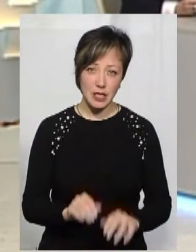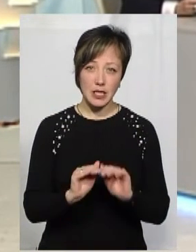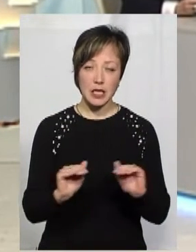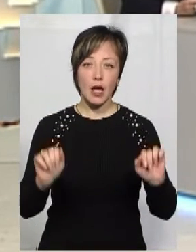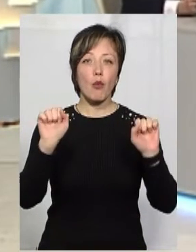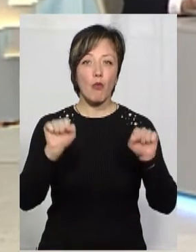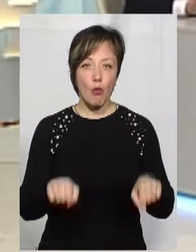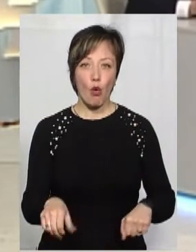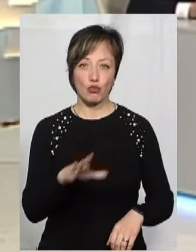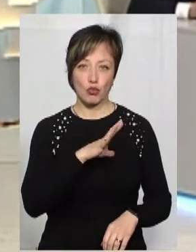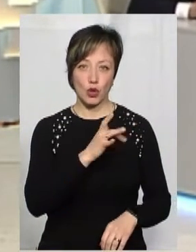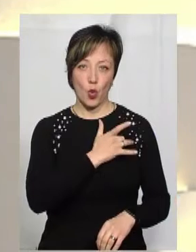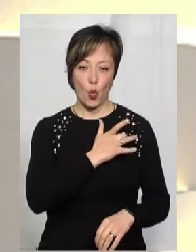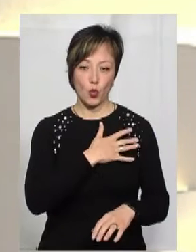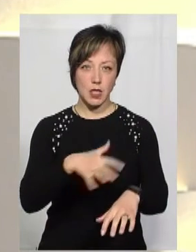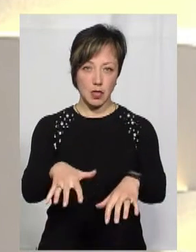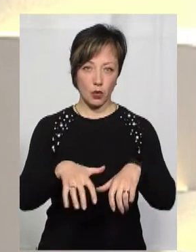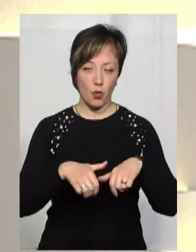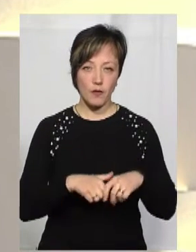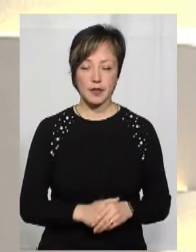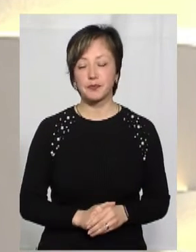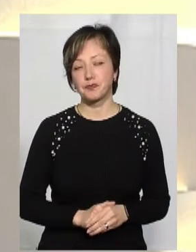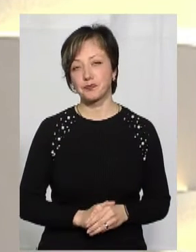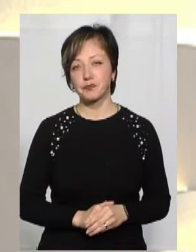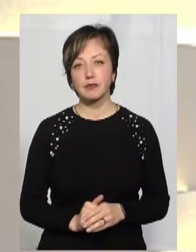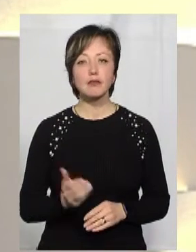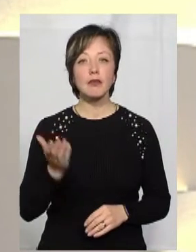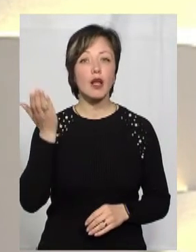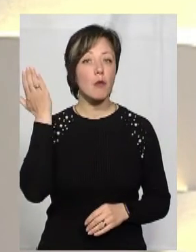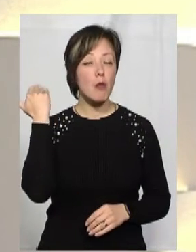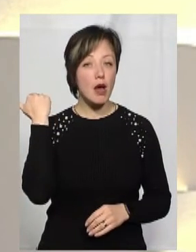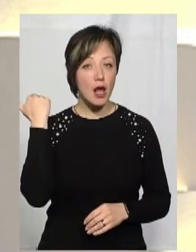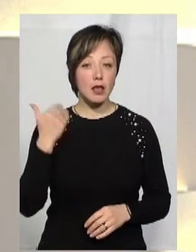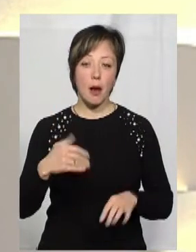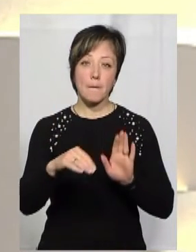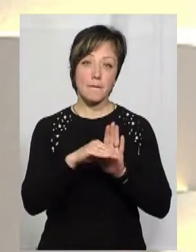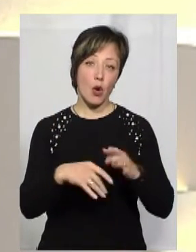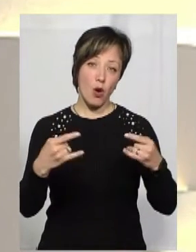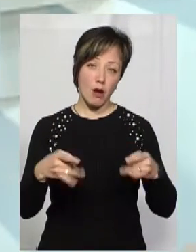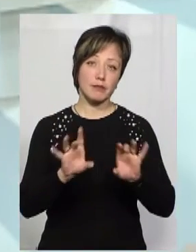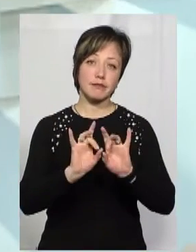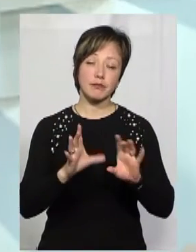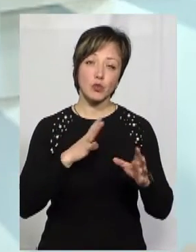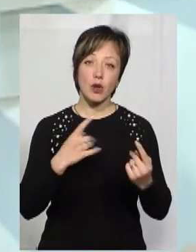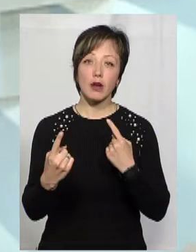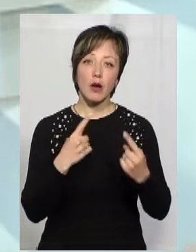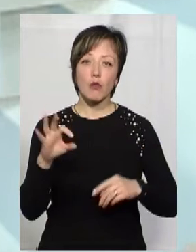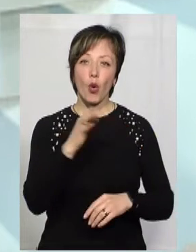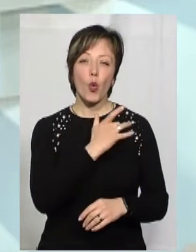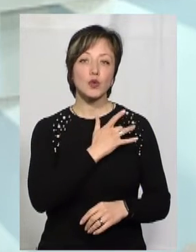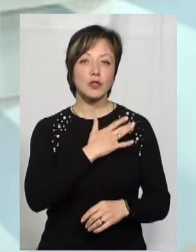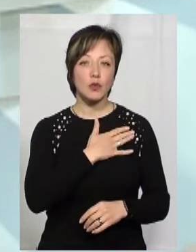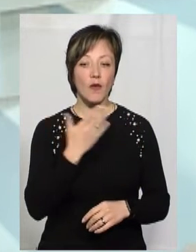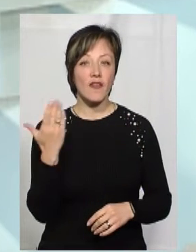бути усиновлені. В одній з наших попередніх програм ми з вами говорили про усиновлення, і